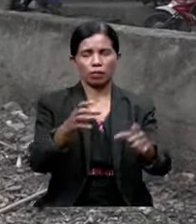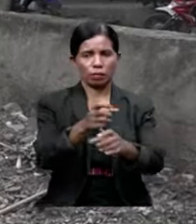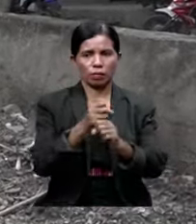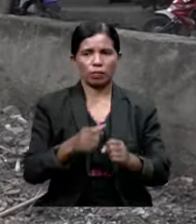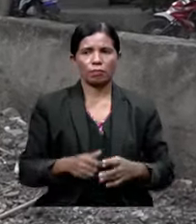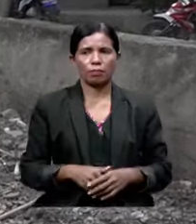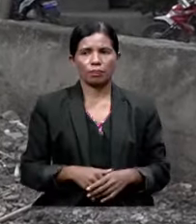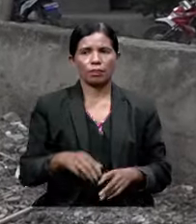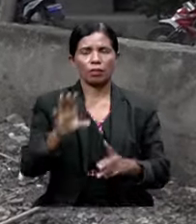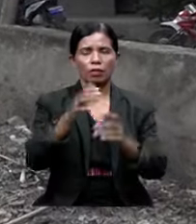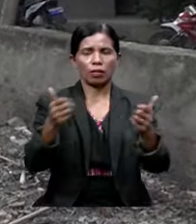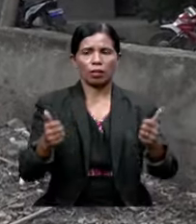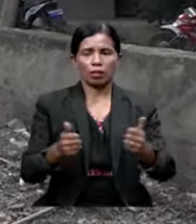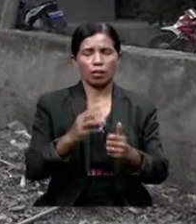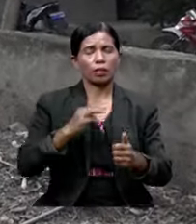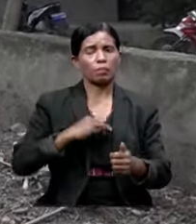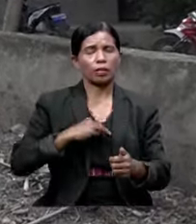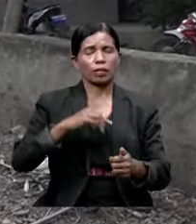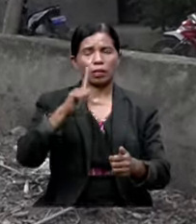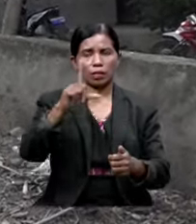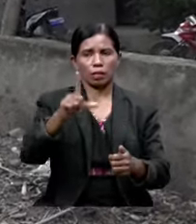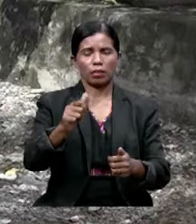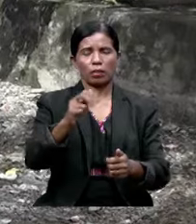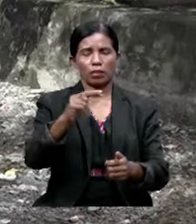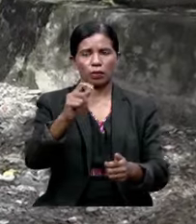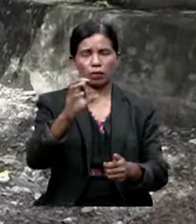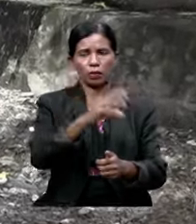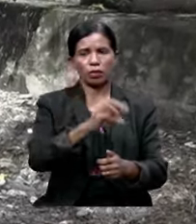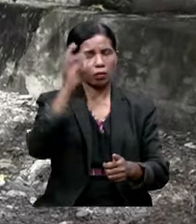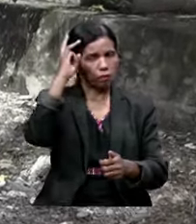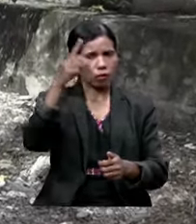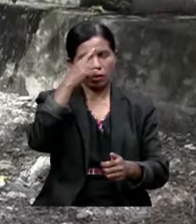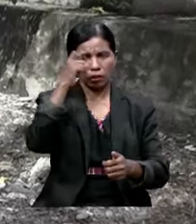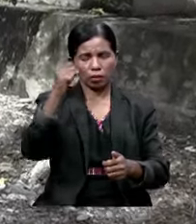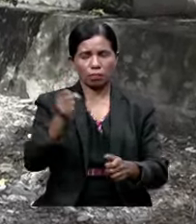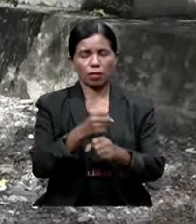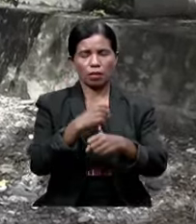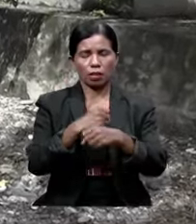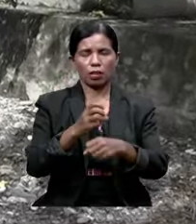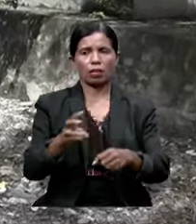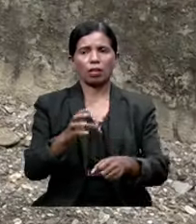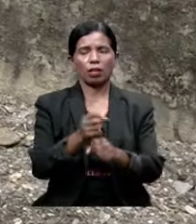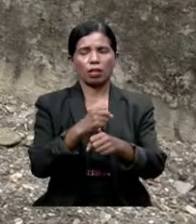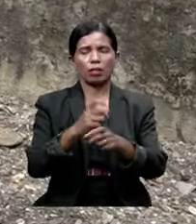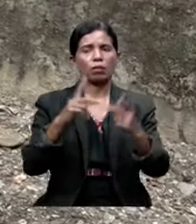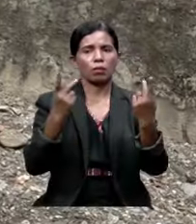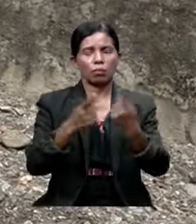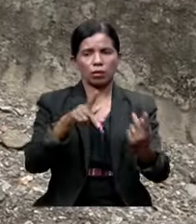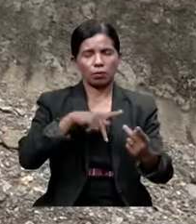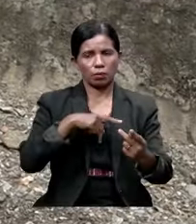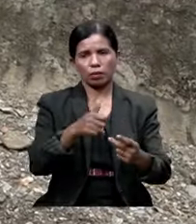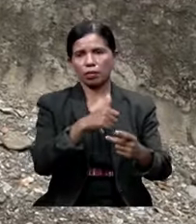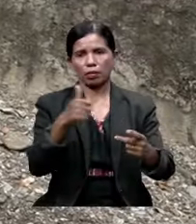Se fialdeia manlewana Antônio de Jesus preocupa tamba construção drenagem nebe halo husi companhia privado